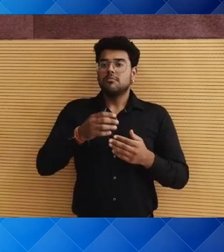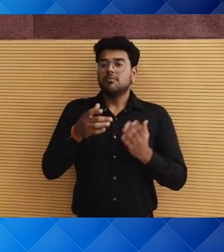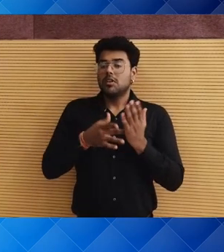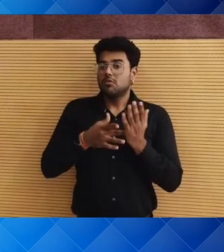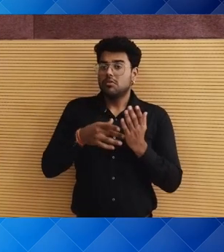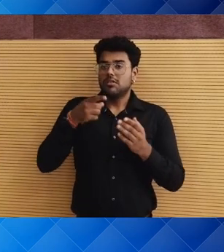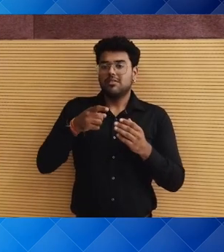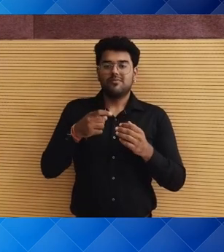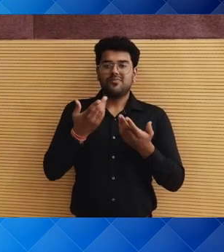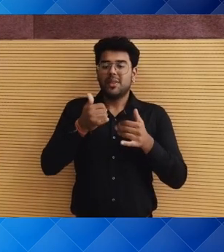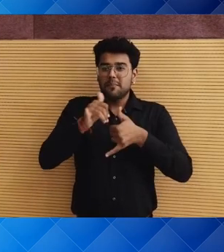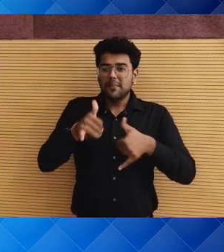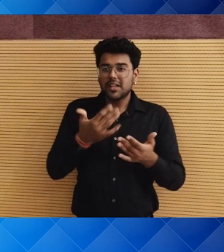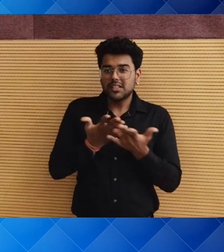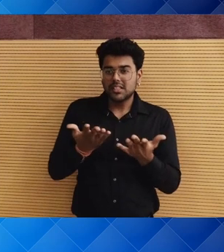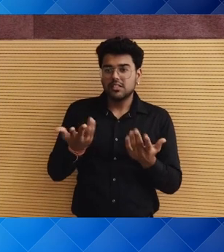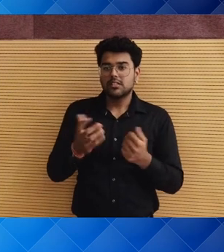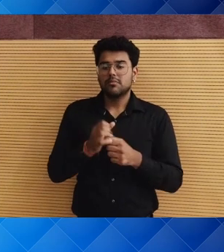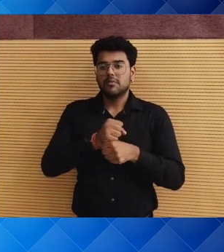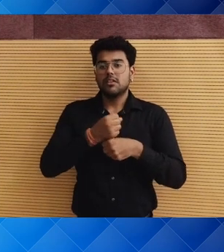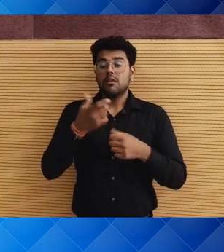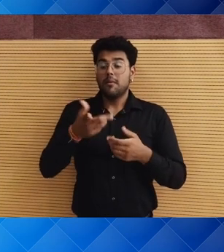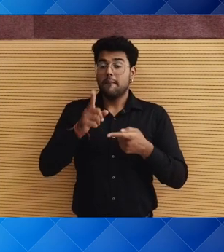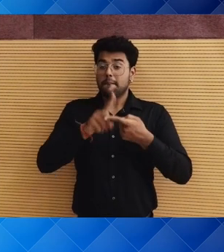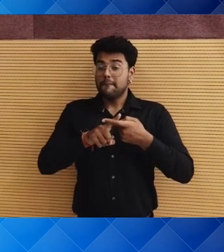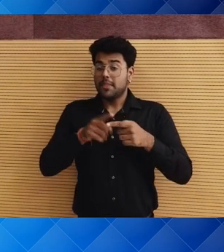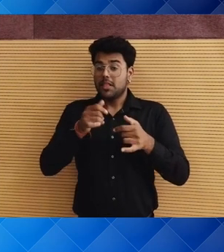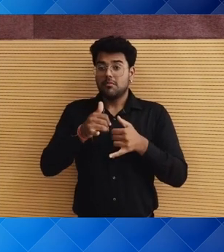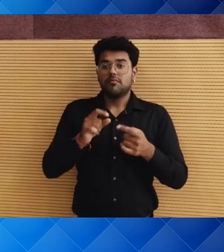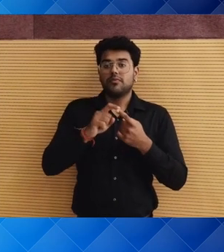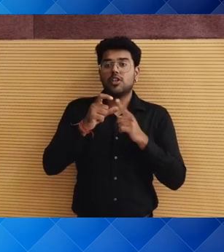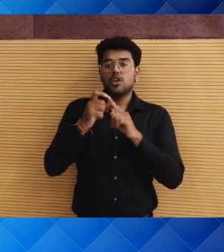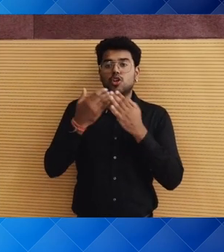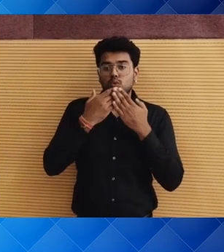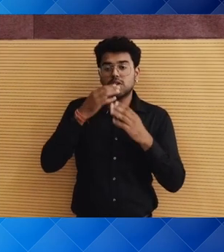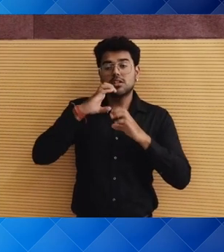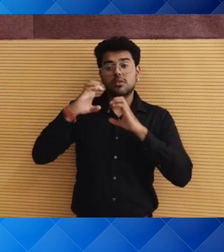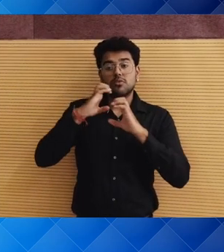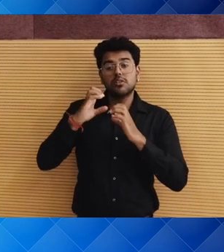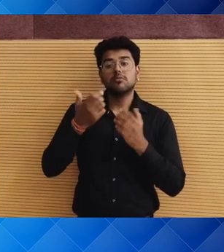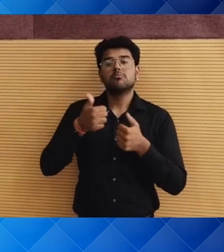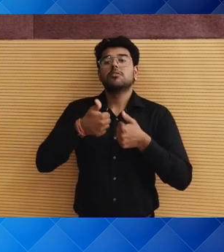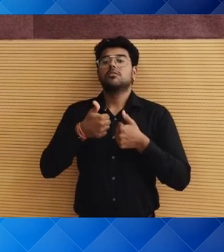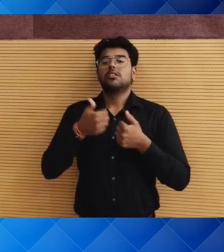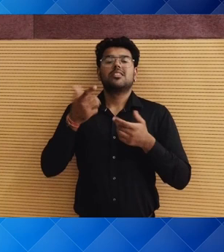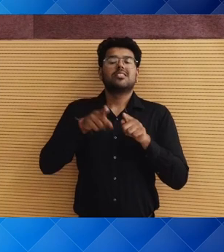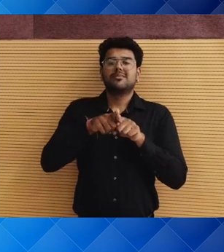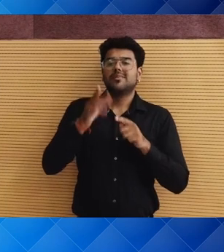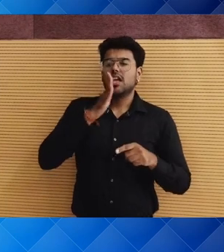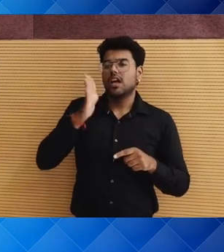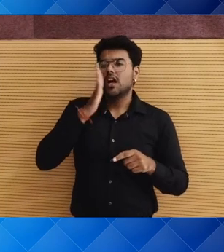टॉय बनाने में और गेम बेस्ड एजुकेशन कम्युनिकेशन की, ऐसे गाना,